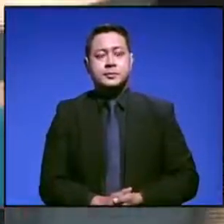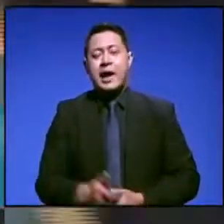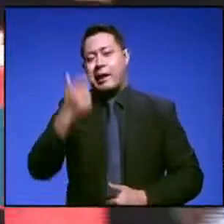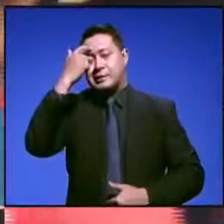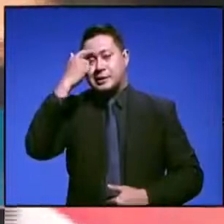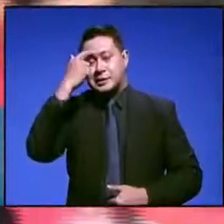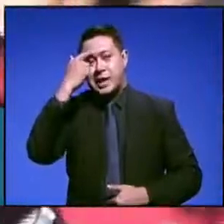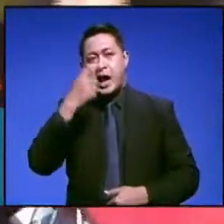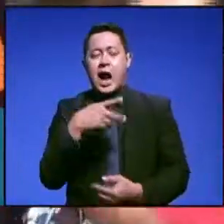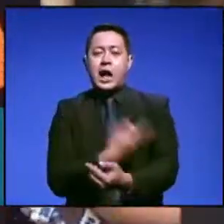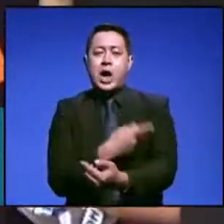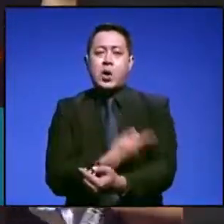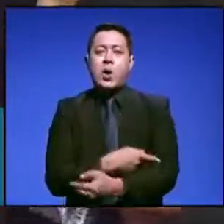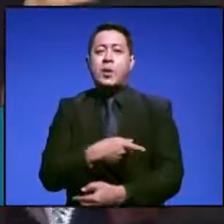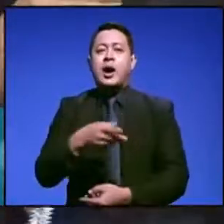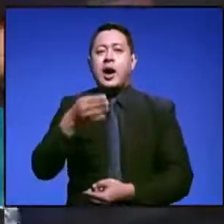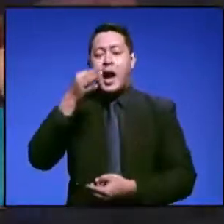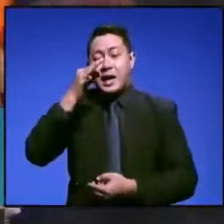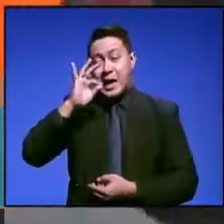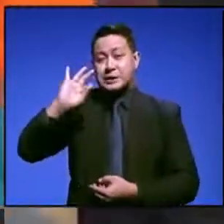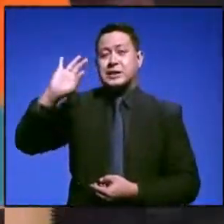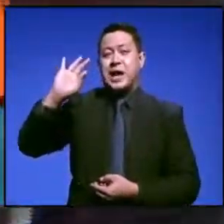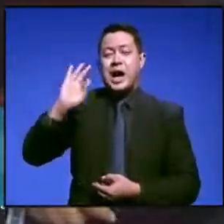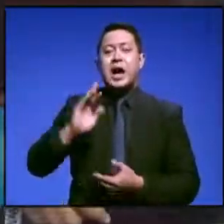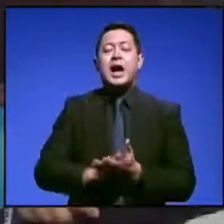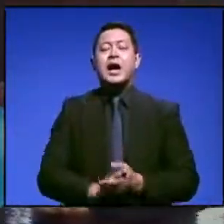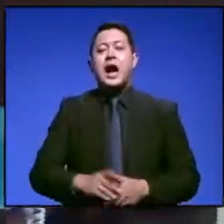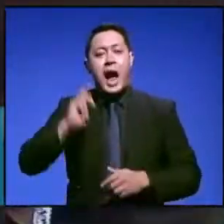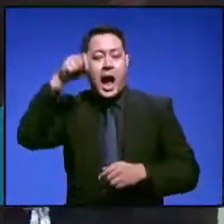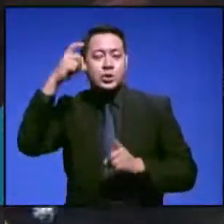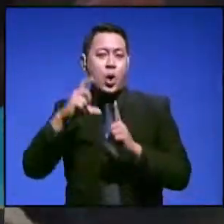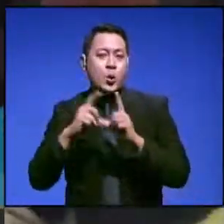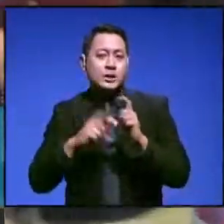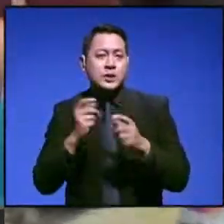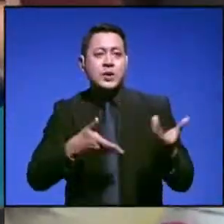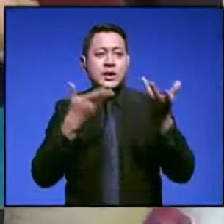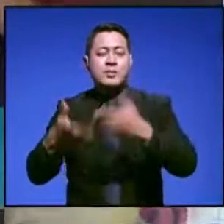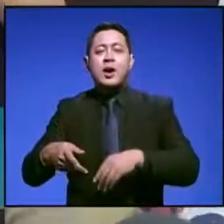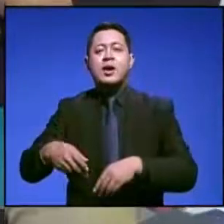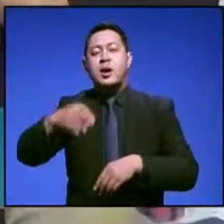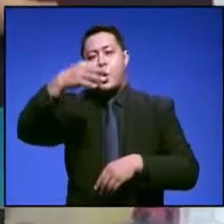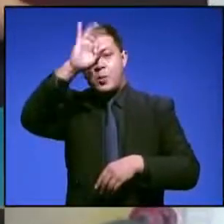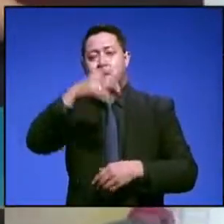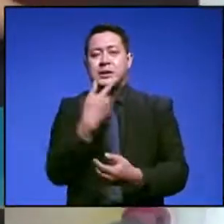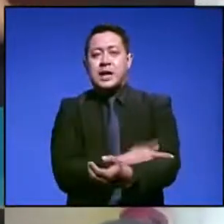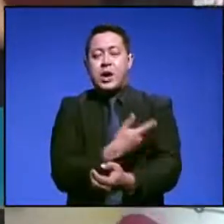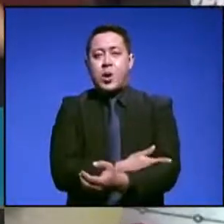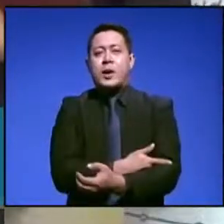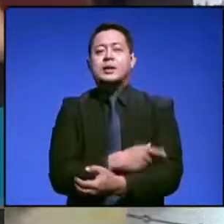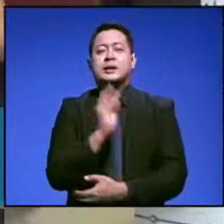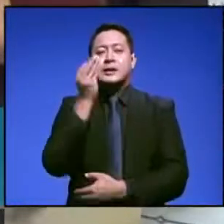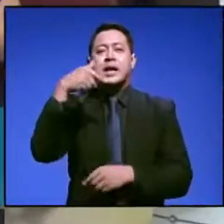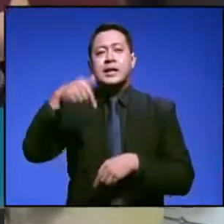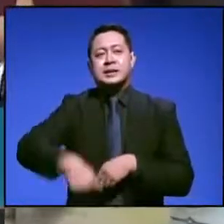Tersangka penyalahgunaan narkoba jenis kanabis atau ganja, aktor Dwi Sasono dibawa Satres Narkoba Polres Metro